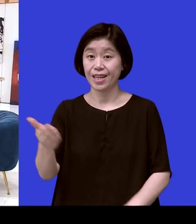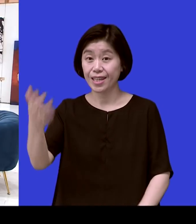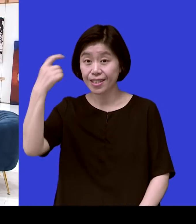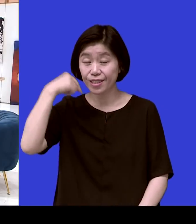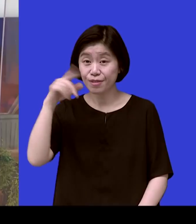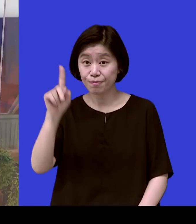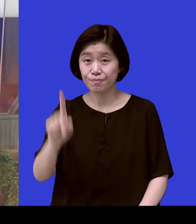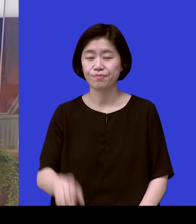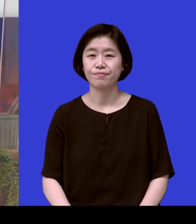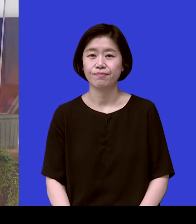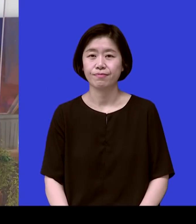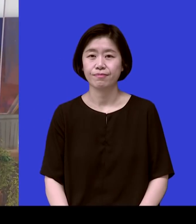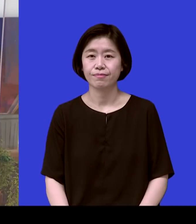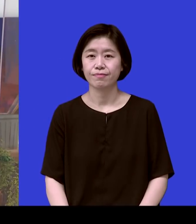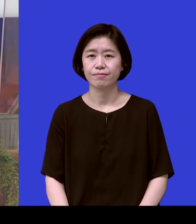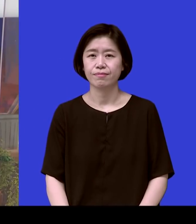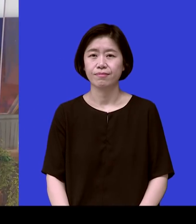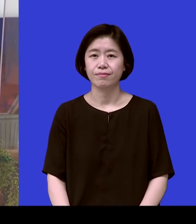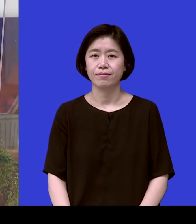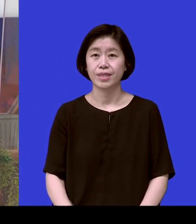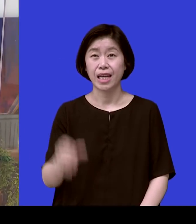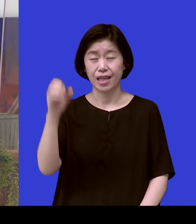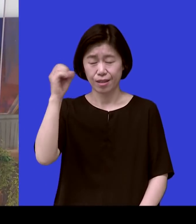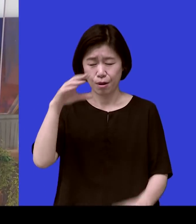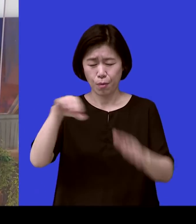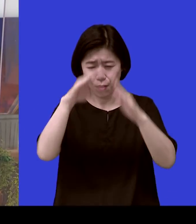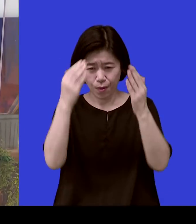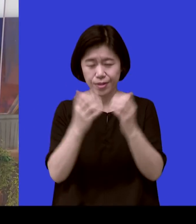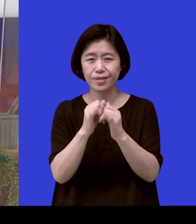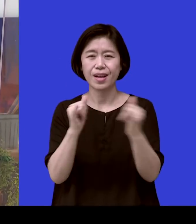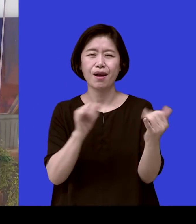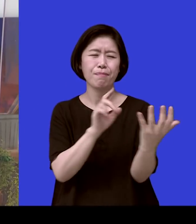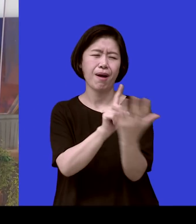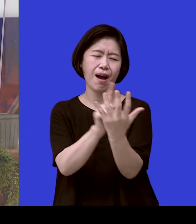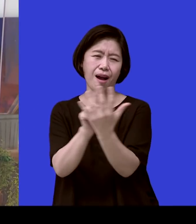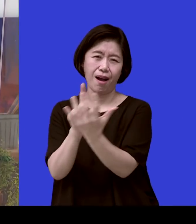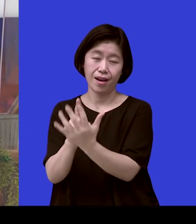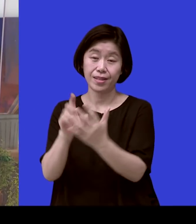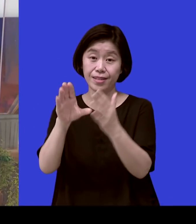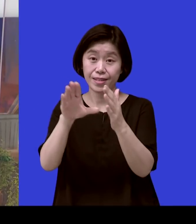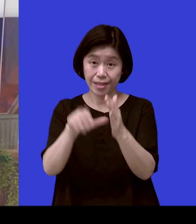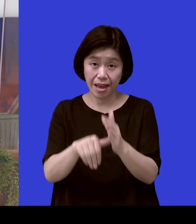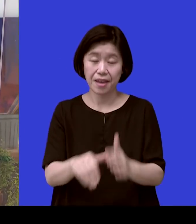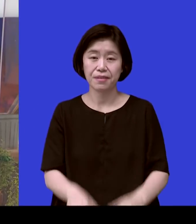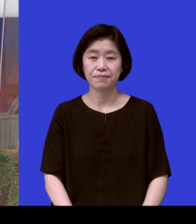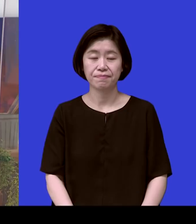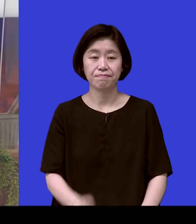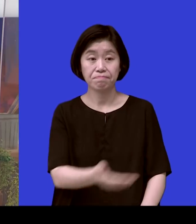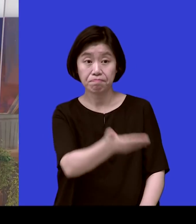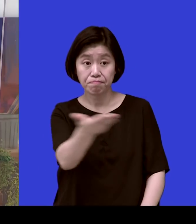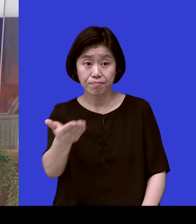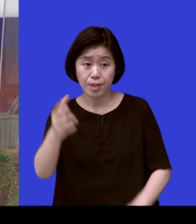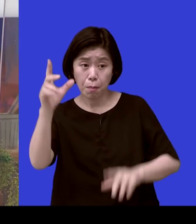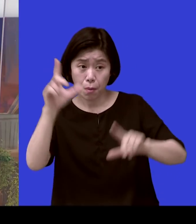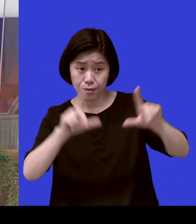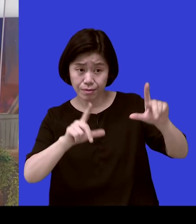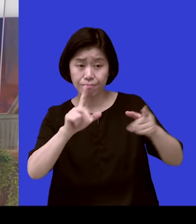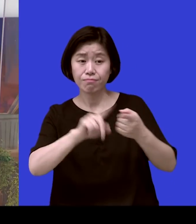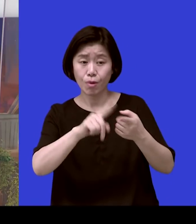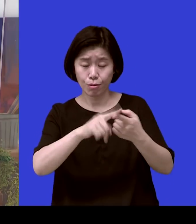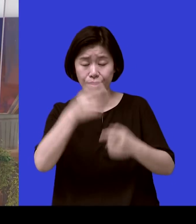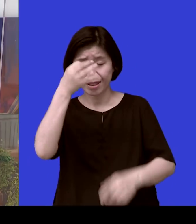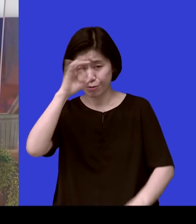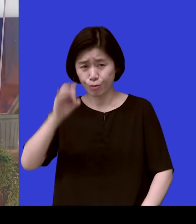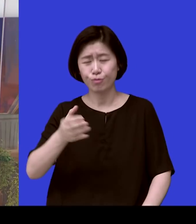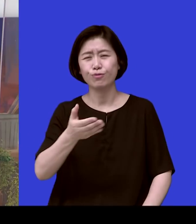들으셨어요? 그냥 모든 사람을 대할 때 네. 그 사람을 인격 대 인격 그 사람이 생긴 거 그대로를 대해야